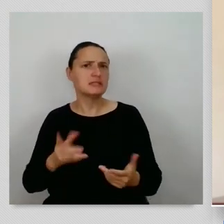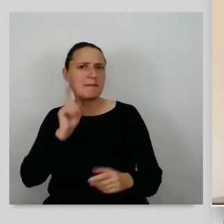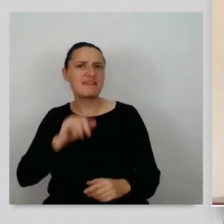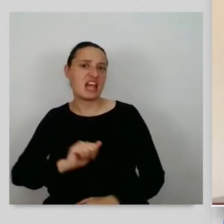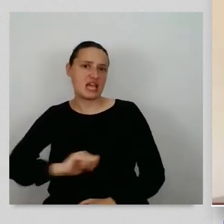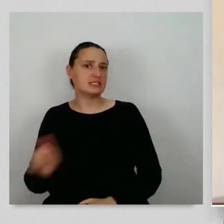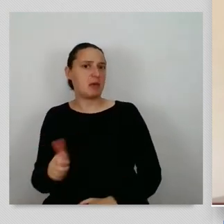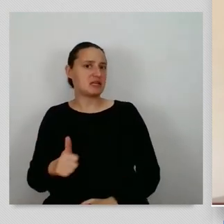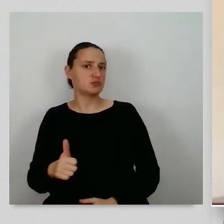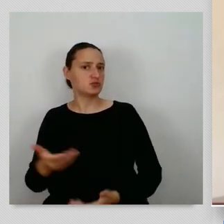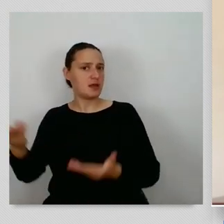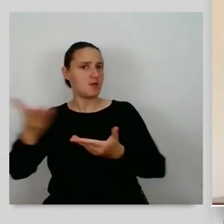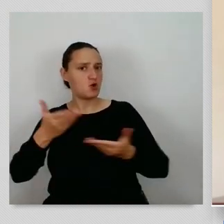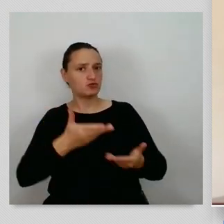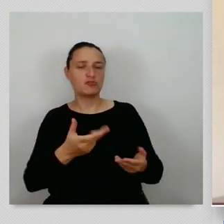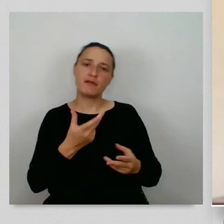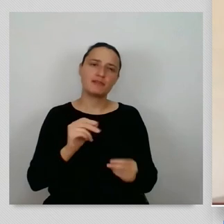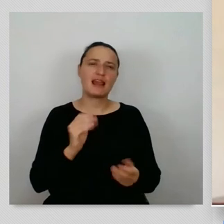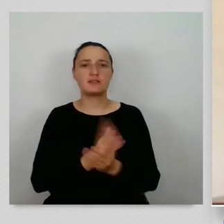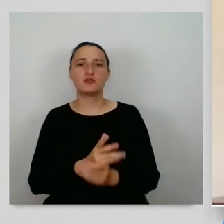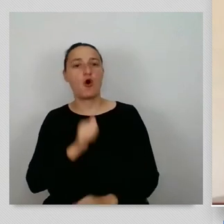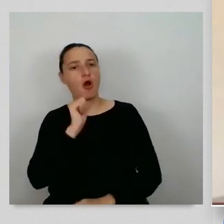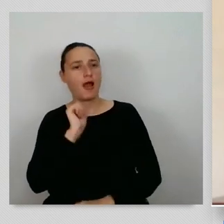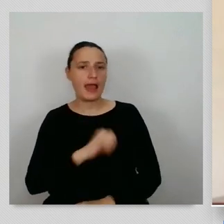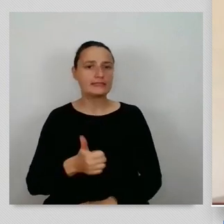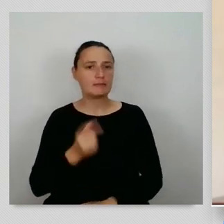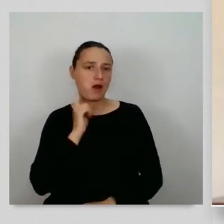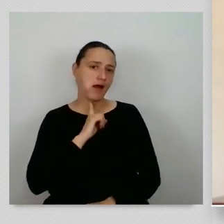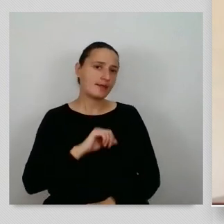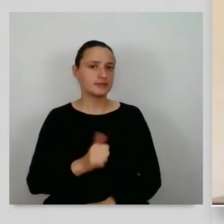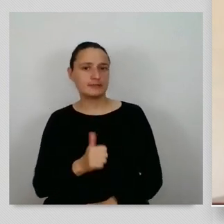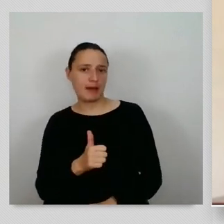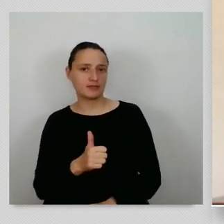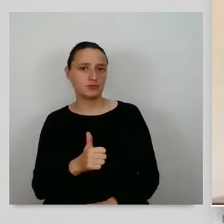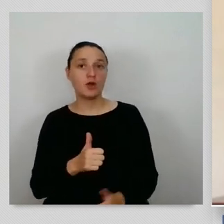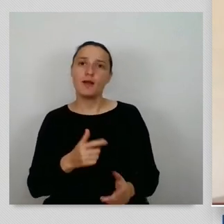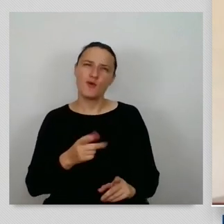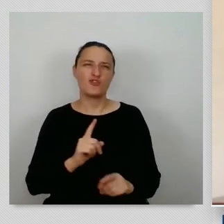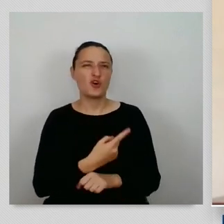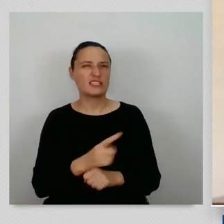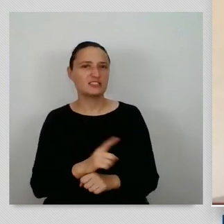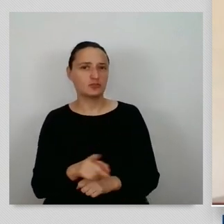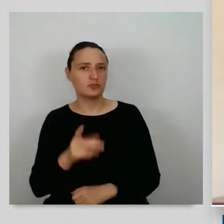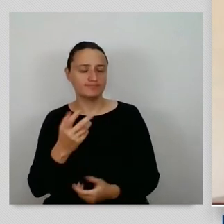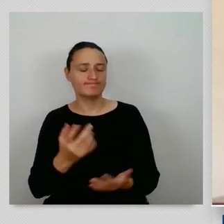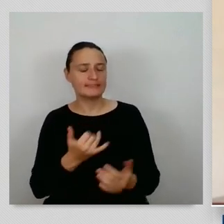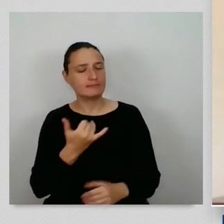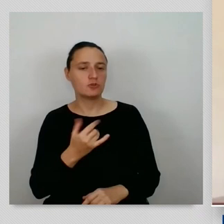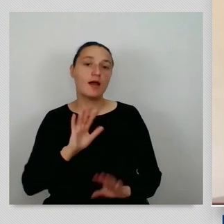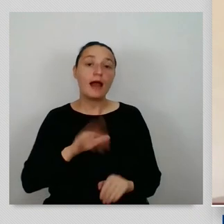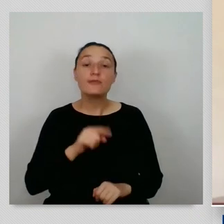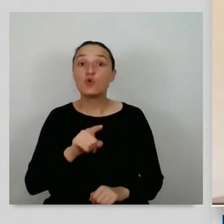eksperci, a nie tylko eksperci z nadania, bo to jest oczywiście zawsze ryzyko, to moim zdaniem taki panel obywatelski